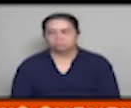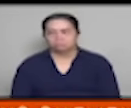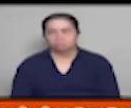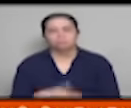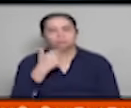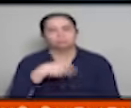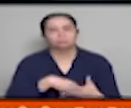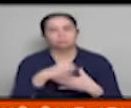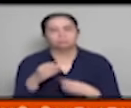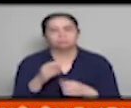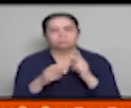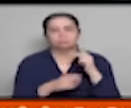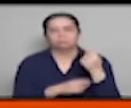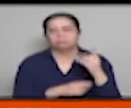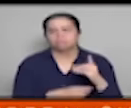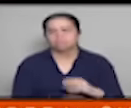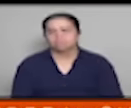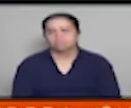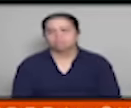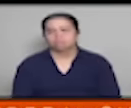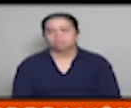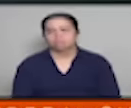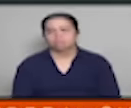Bakit po ako lalabas dyan, kagawad?